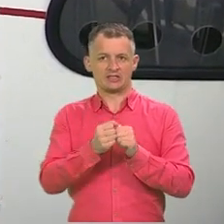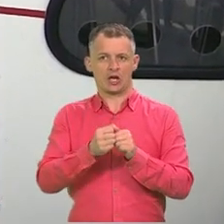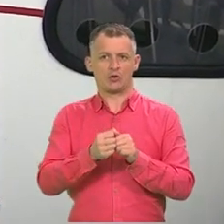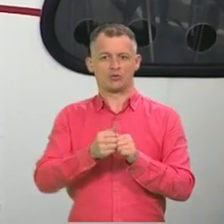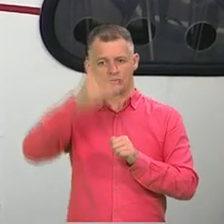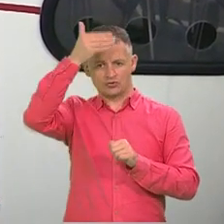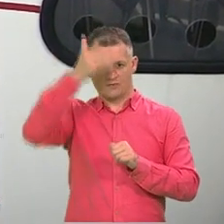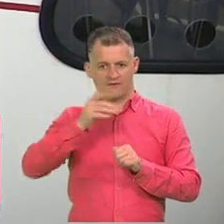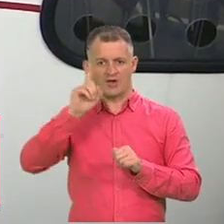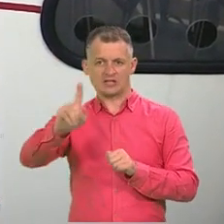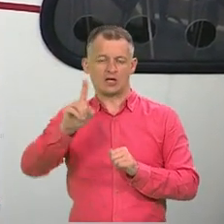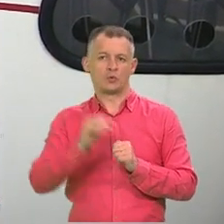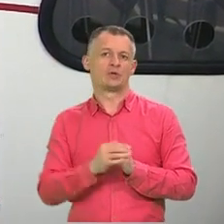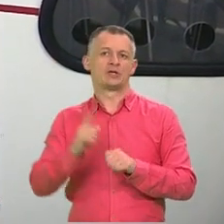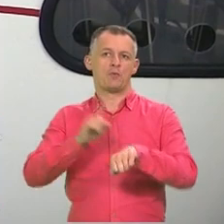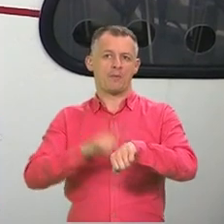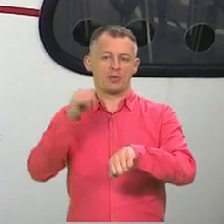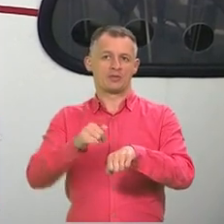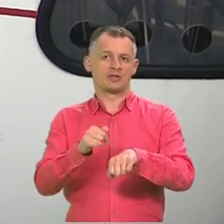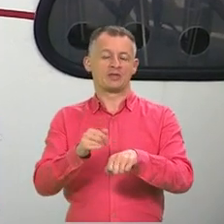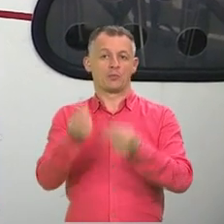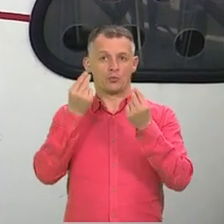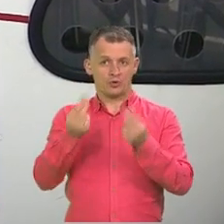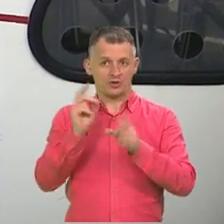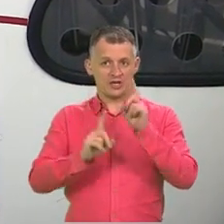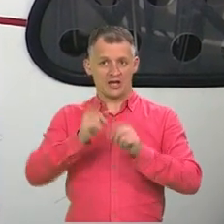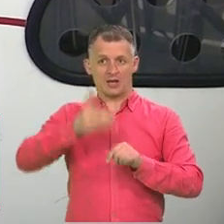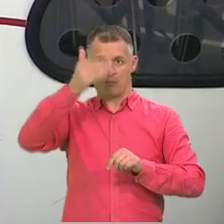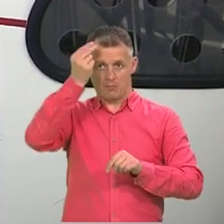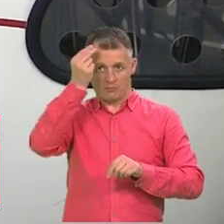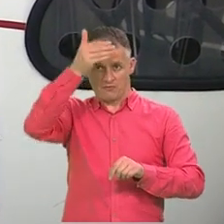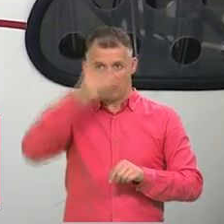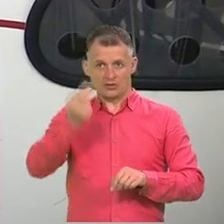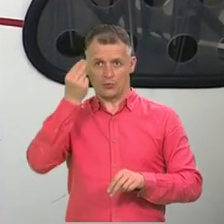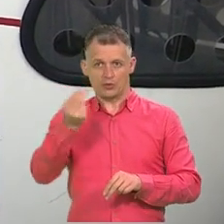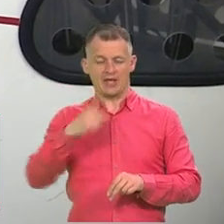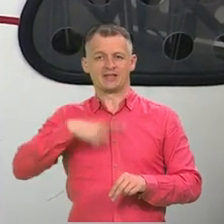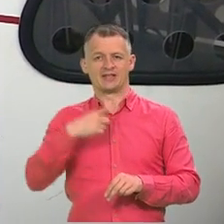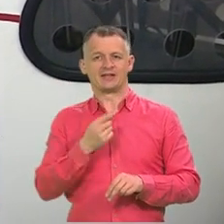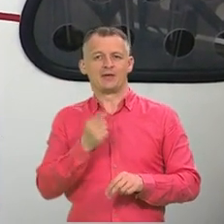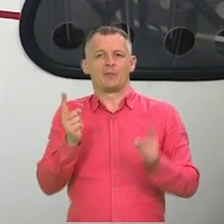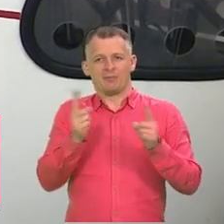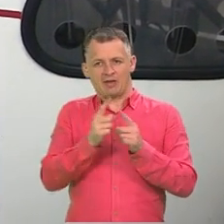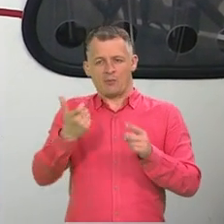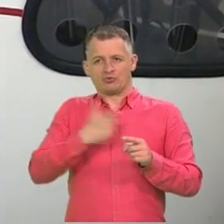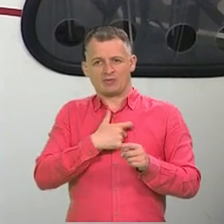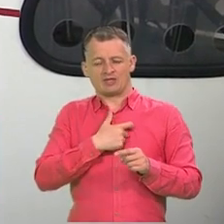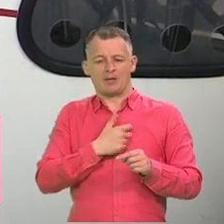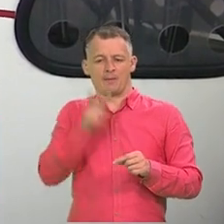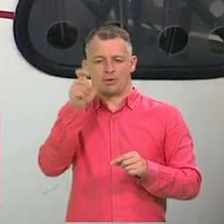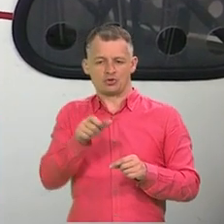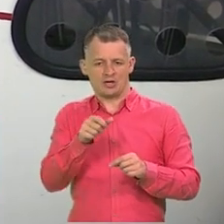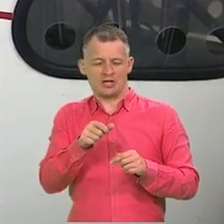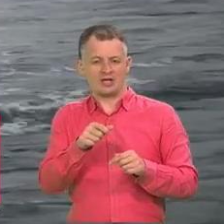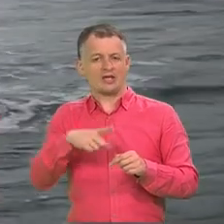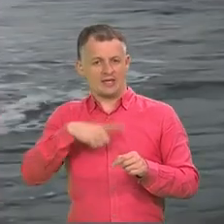este în acest moment intactă, iar dacă este intactă, există încă o mică șansă ca supraviețuitorii să se afle